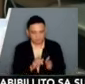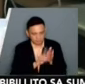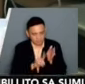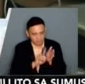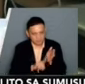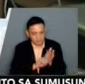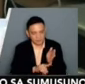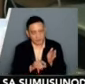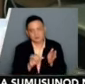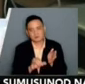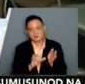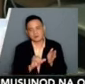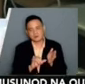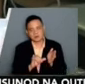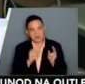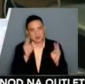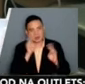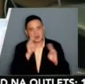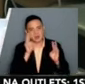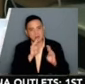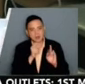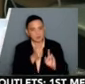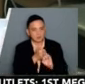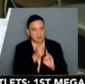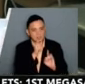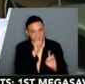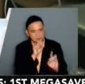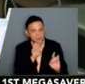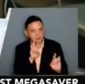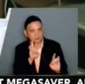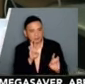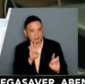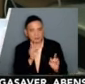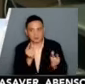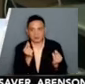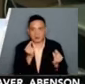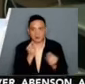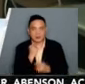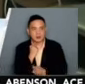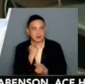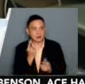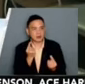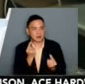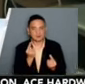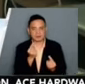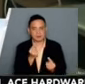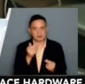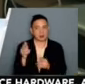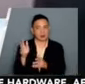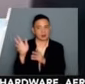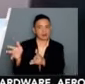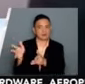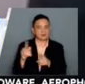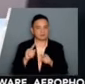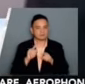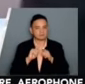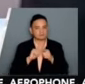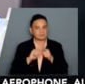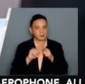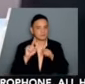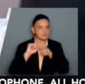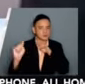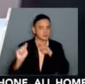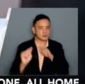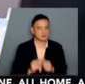dahil minor hindi alam ang gagawin kaya iniiwan na lang yung yung ano yung boss niya ayon sa